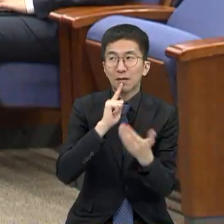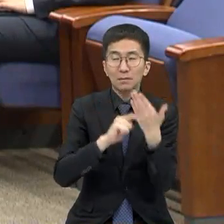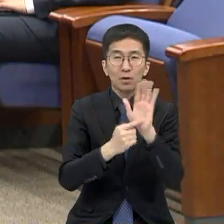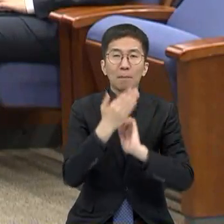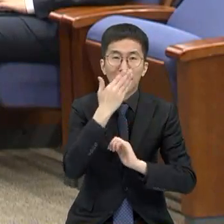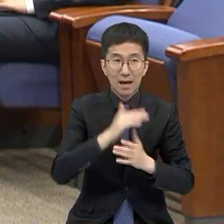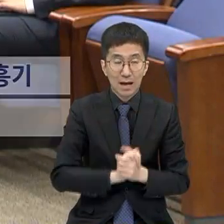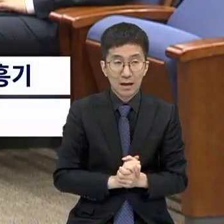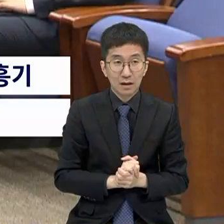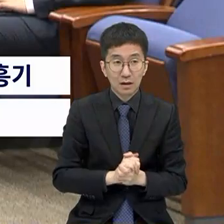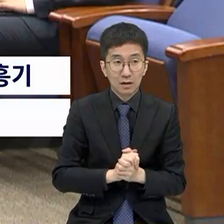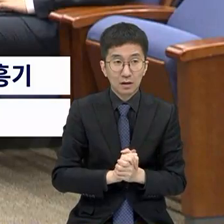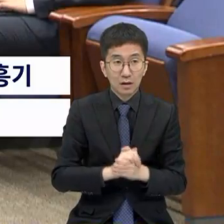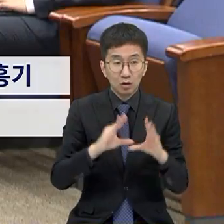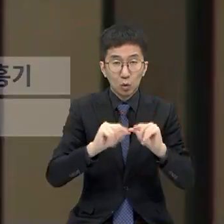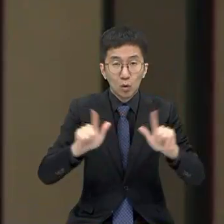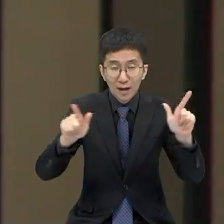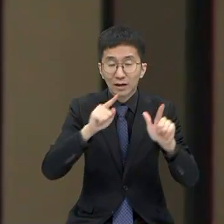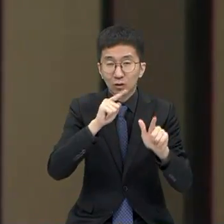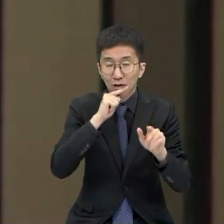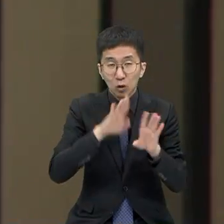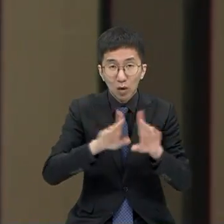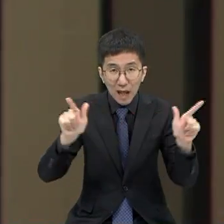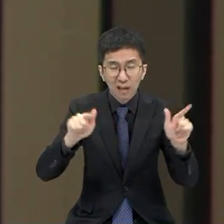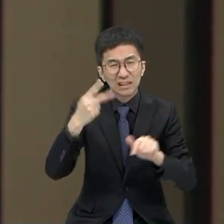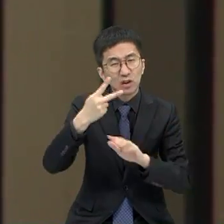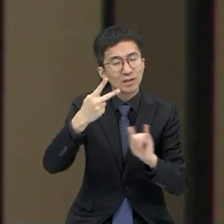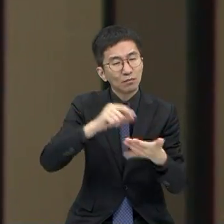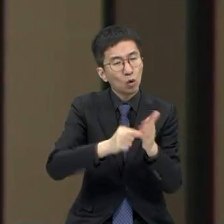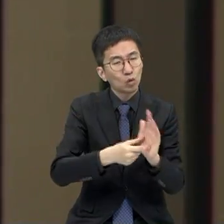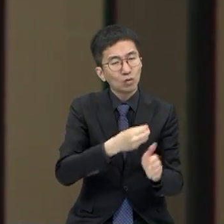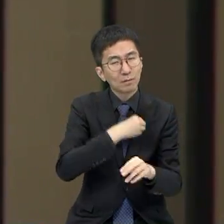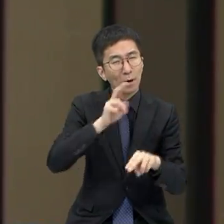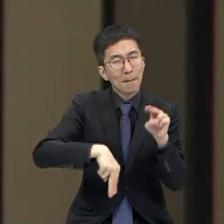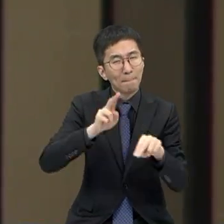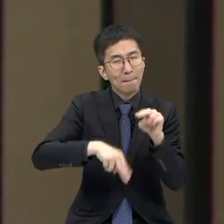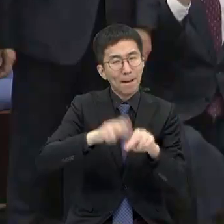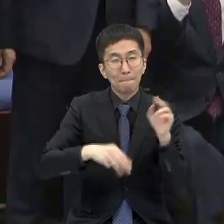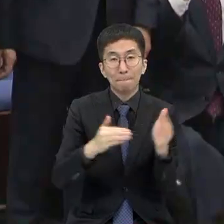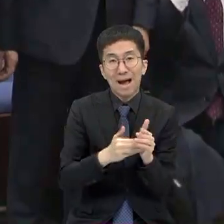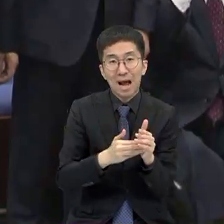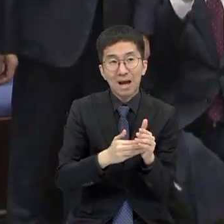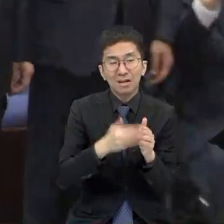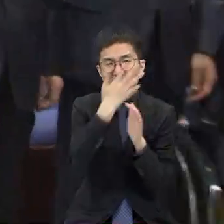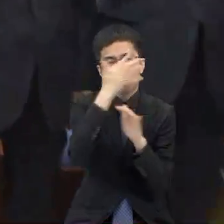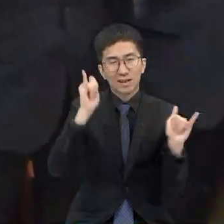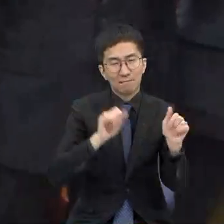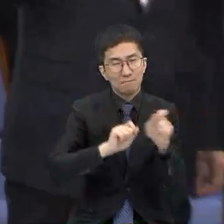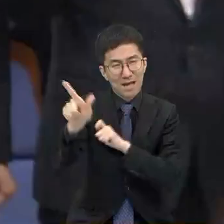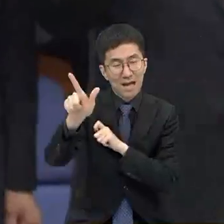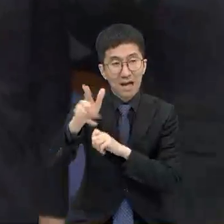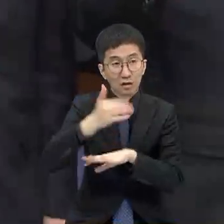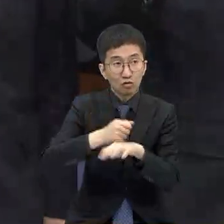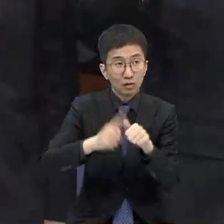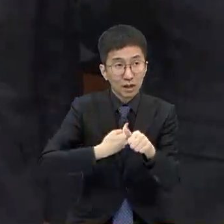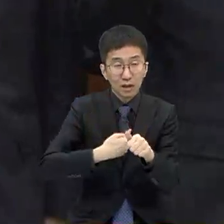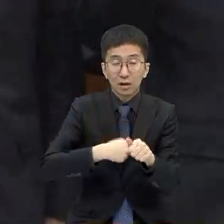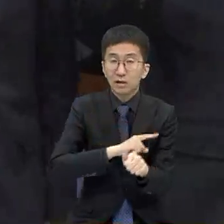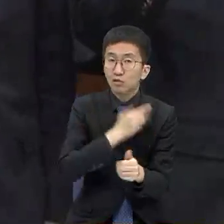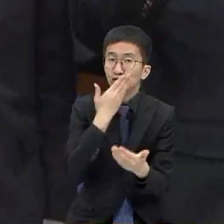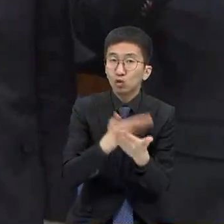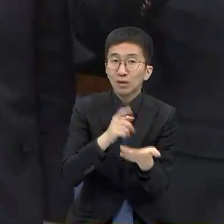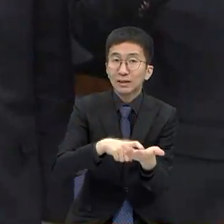주말 사이 청년 당원들이 2천여 명 탈당하는 등 경선 여진 속에서 우선순위는 당 선거대책위원회 구성입니다.